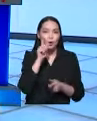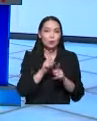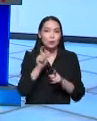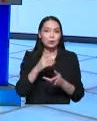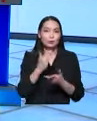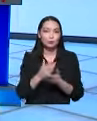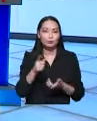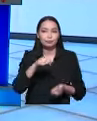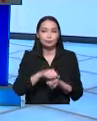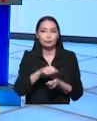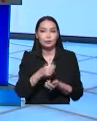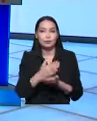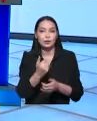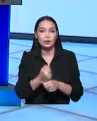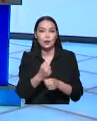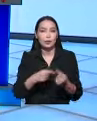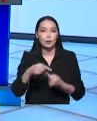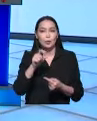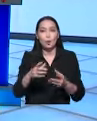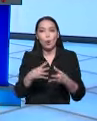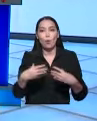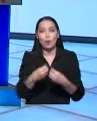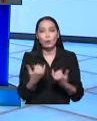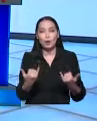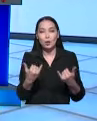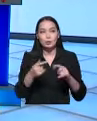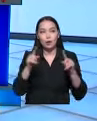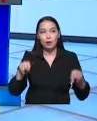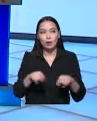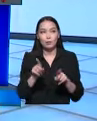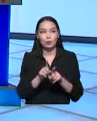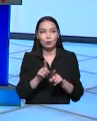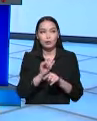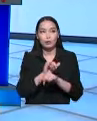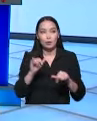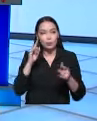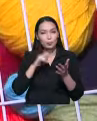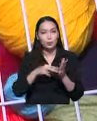айналысады. Кәсіп иесі отбасымен бірге заманауи кілем тоқу кәсібін дамытуды мақсат еткен.